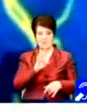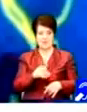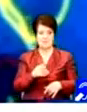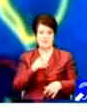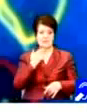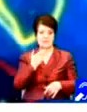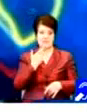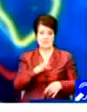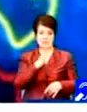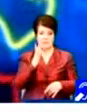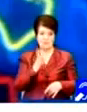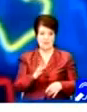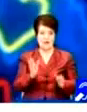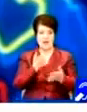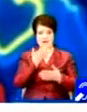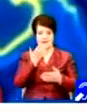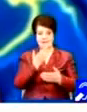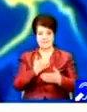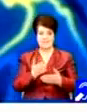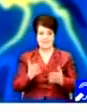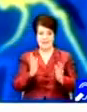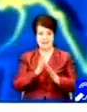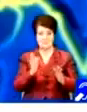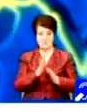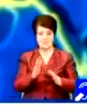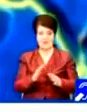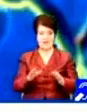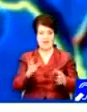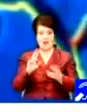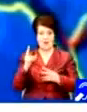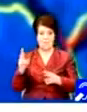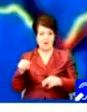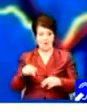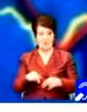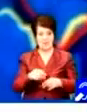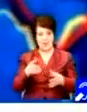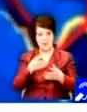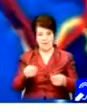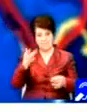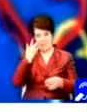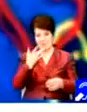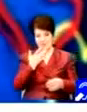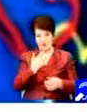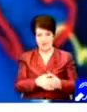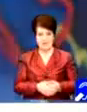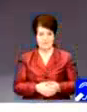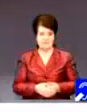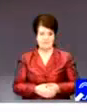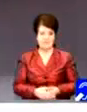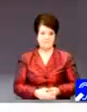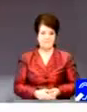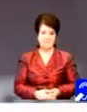Motans și Connector au încălzit atmosfera la balul de primăvară. TVR Moldova a fost partener media al evenimentului.